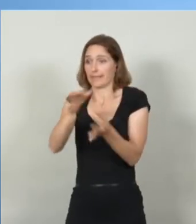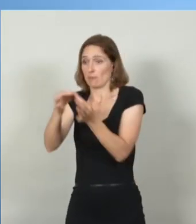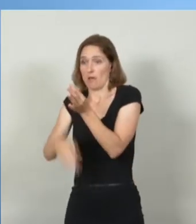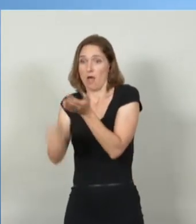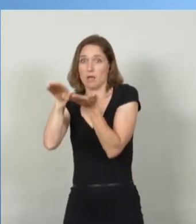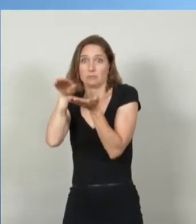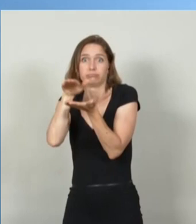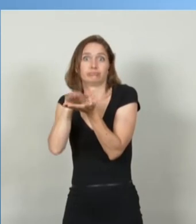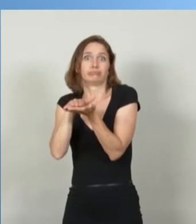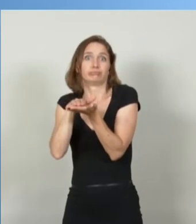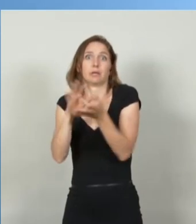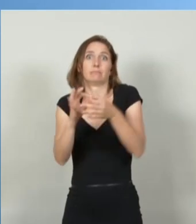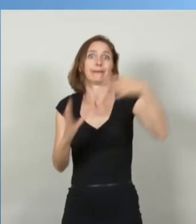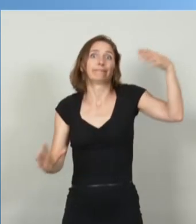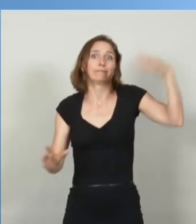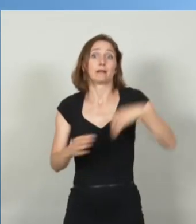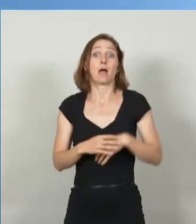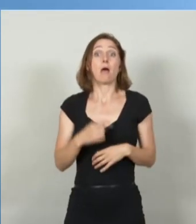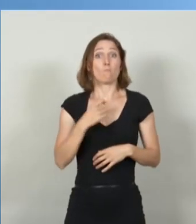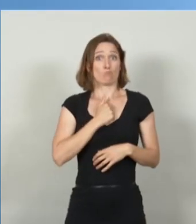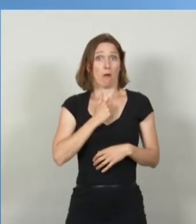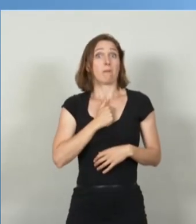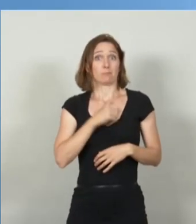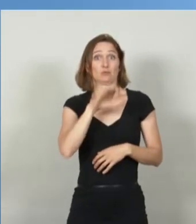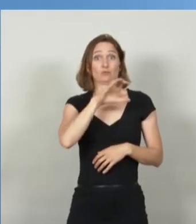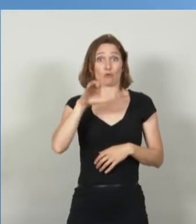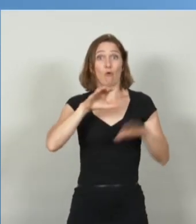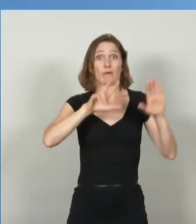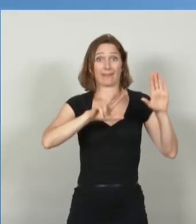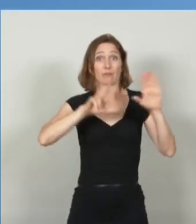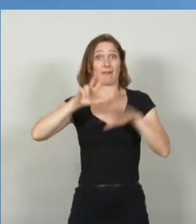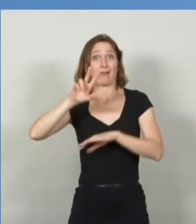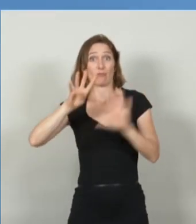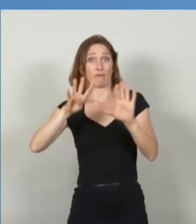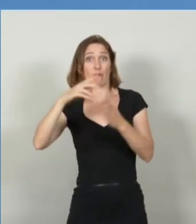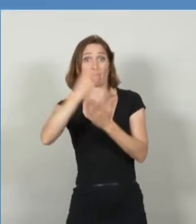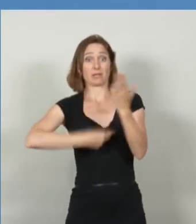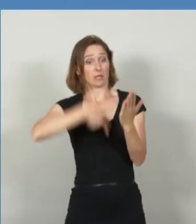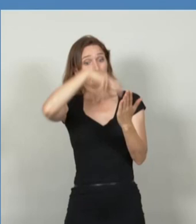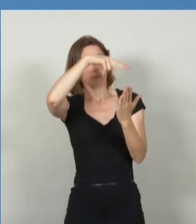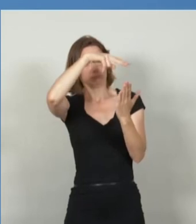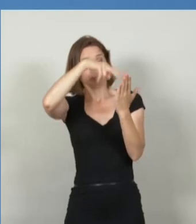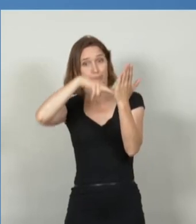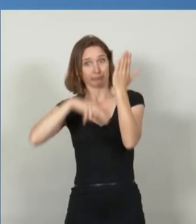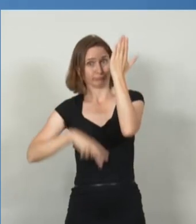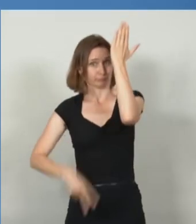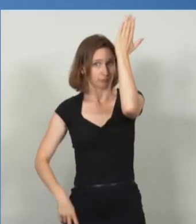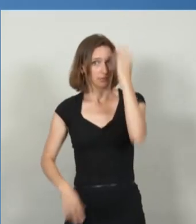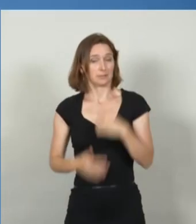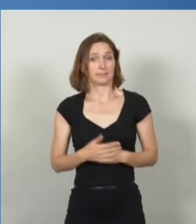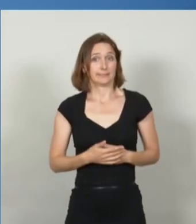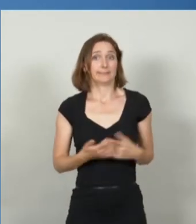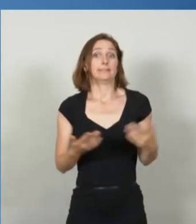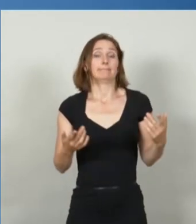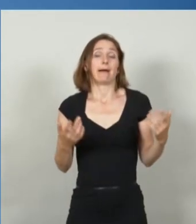je suis de ceux qui ont lu les 189 pages alors c'est simple je voudrais ramener un fait extrêmement